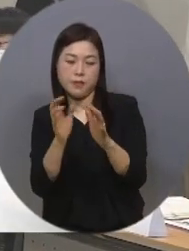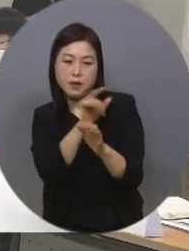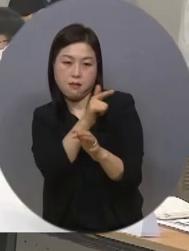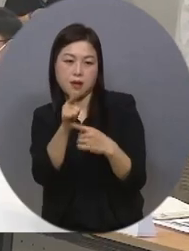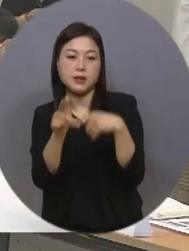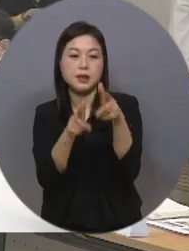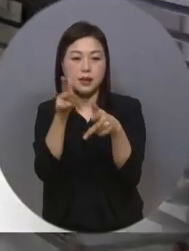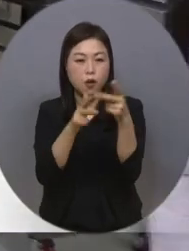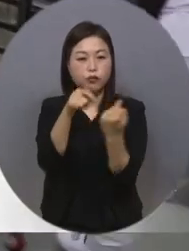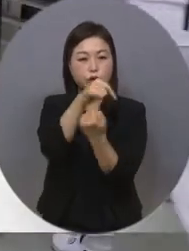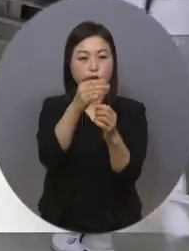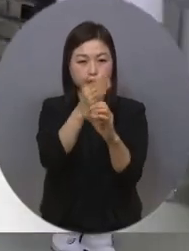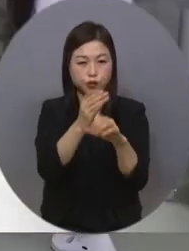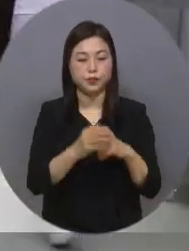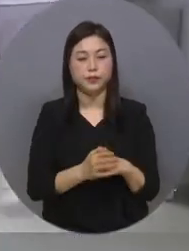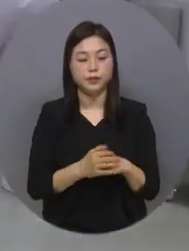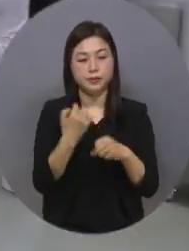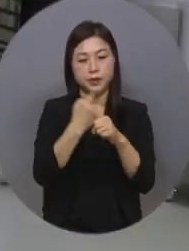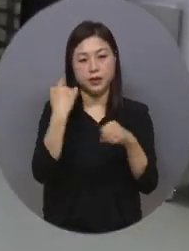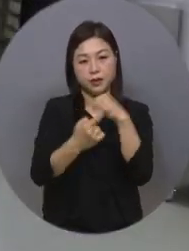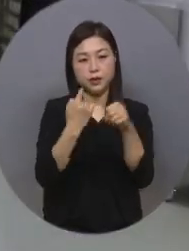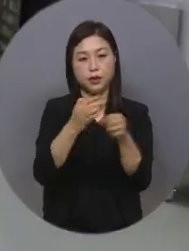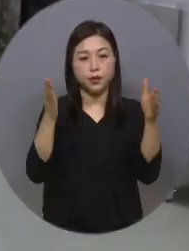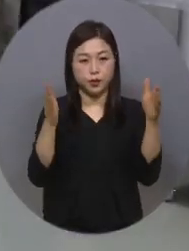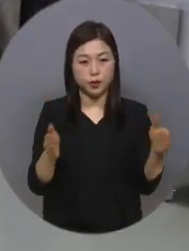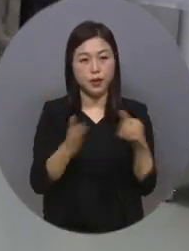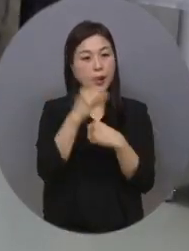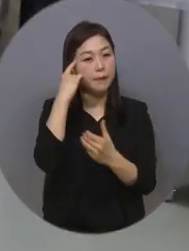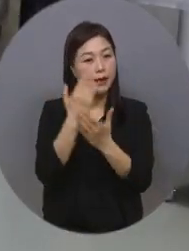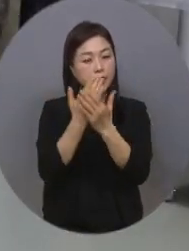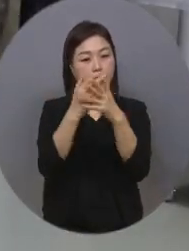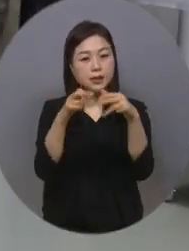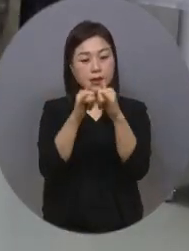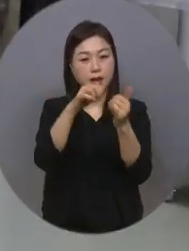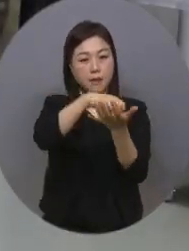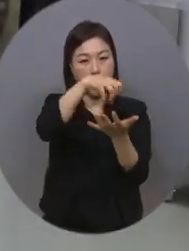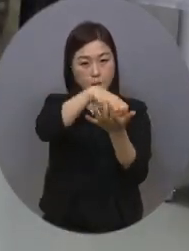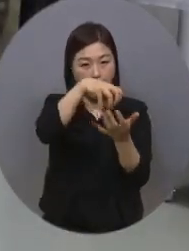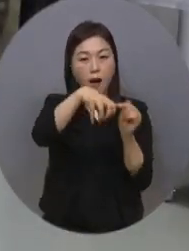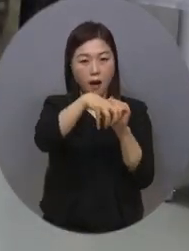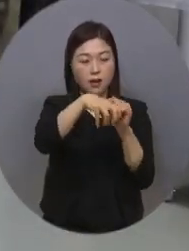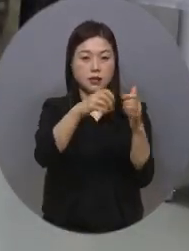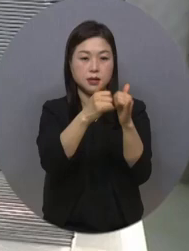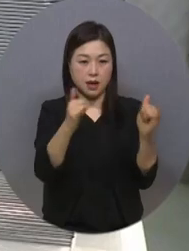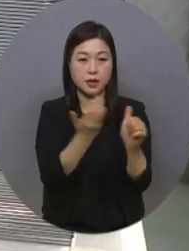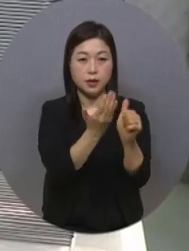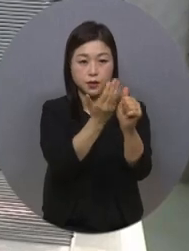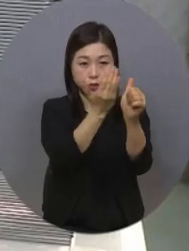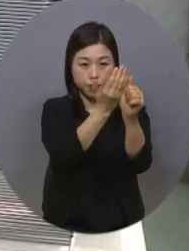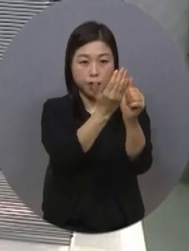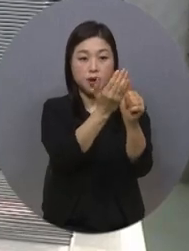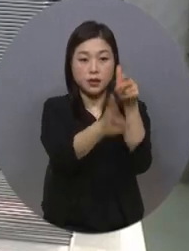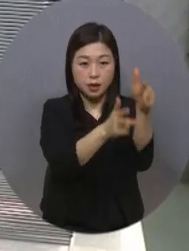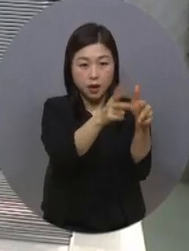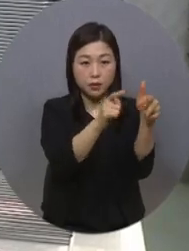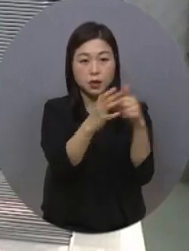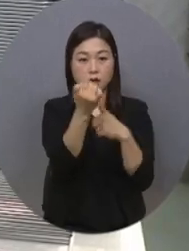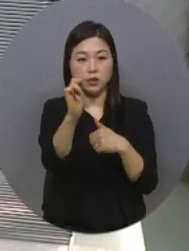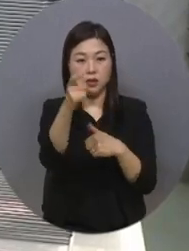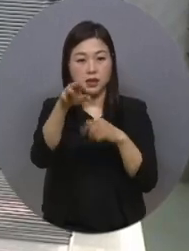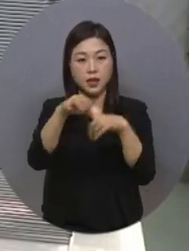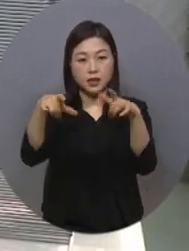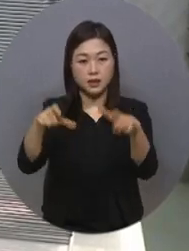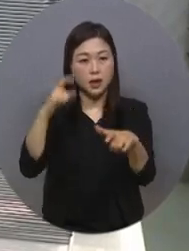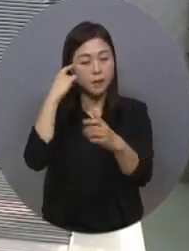있습니다. 지난 한 해 동안 진행한 발달장애인 재과제빵사 양성교육사업은 광양시 지역